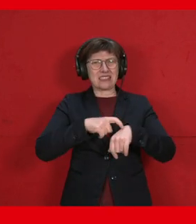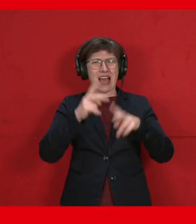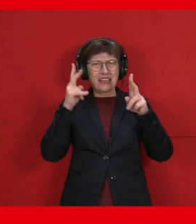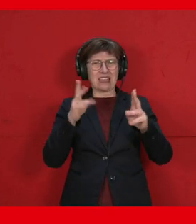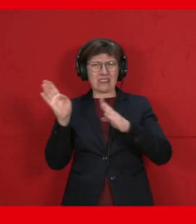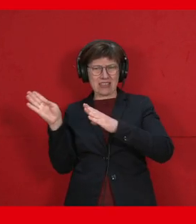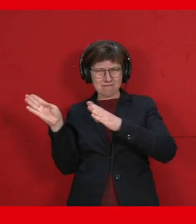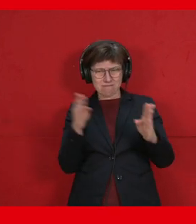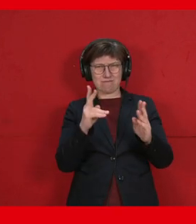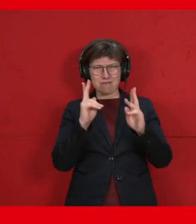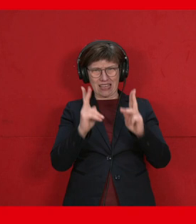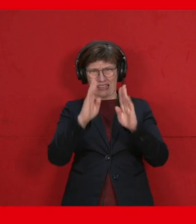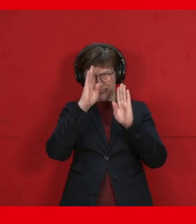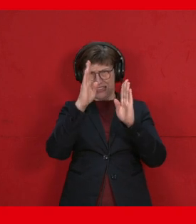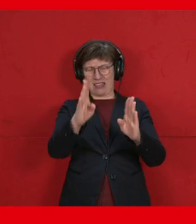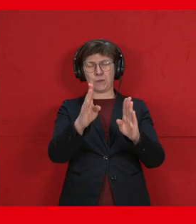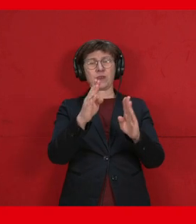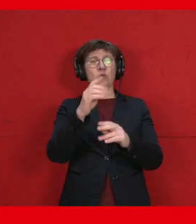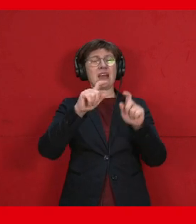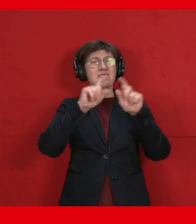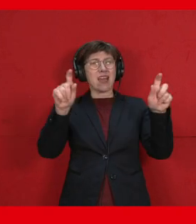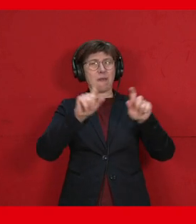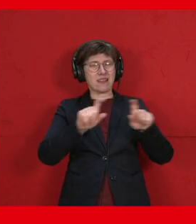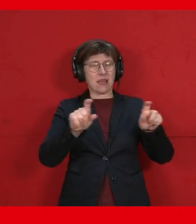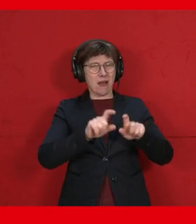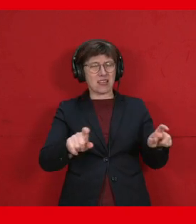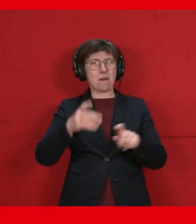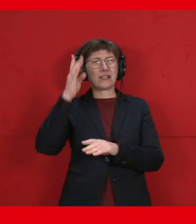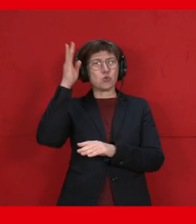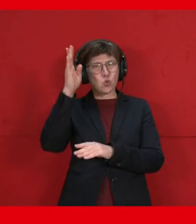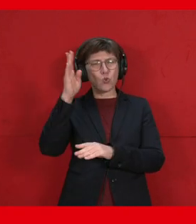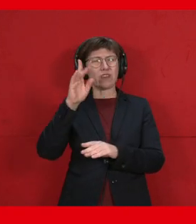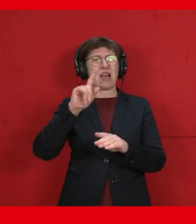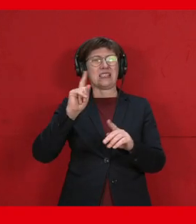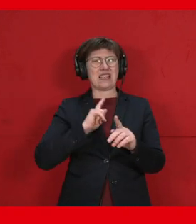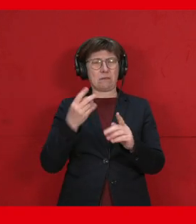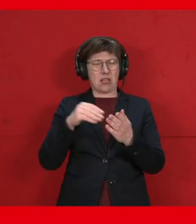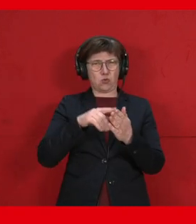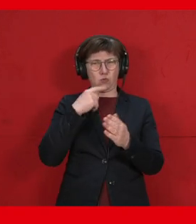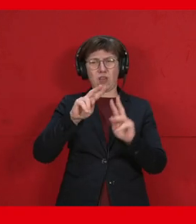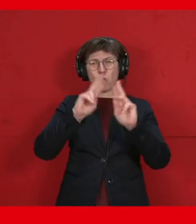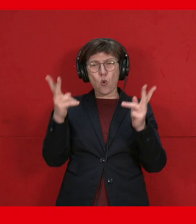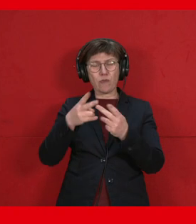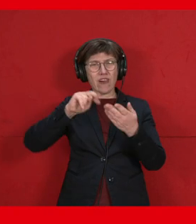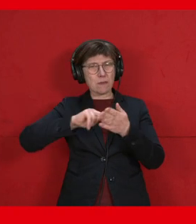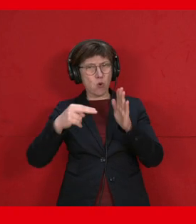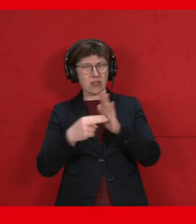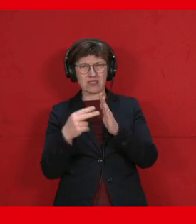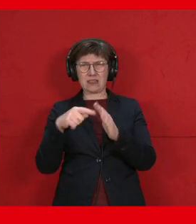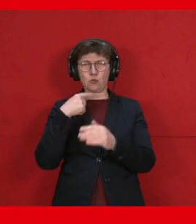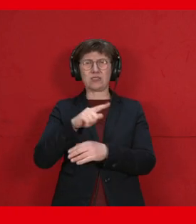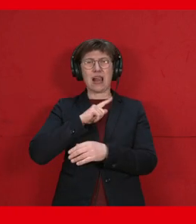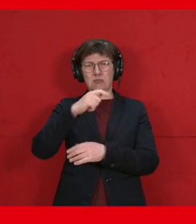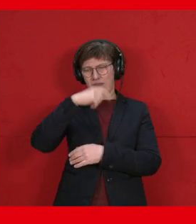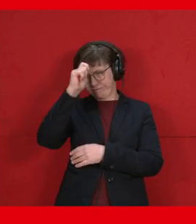mir die Missionen, die Zukunftsmissionen anschaue, muss ich tatsächlich auch aus umweltpolitischer Sicht an dieser Stelle mal